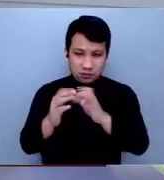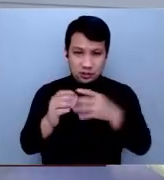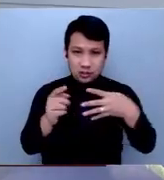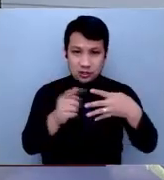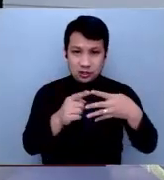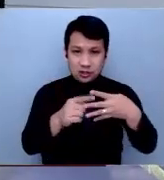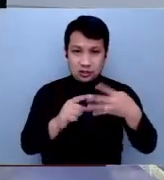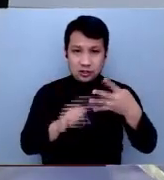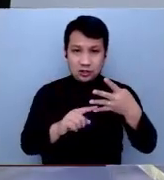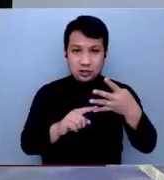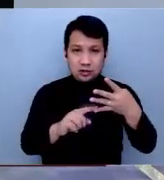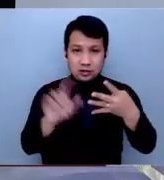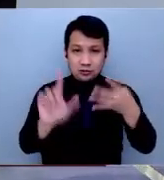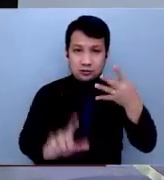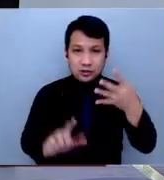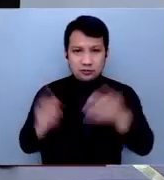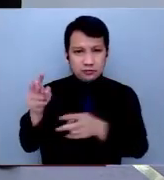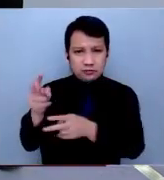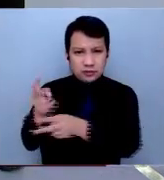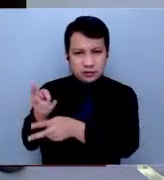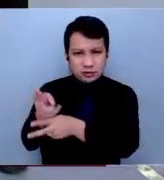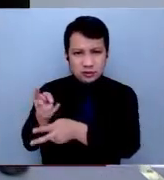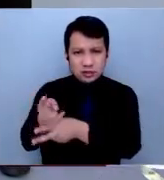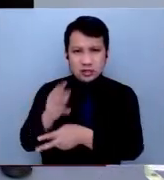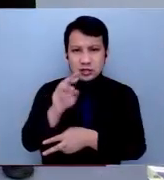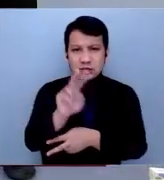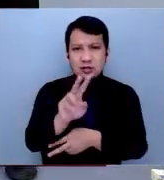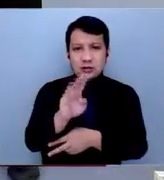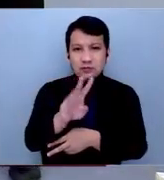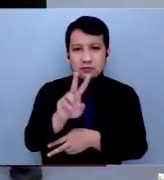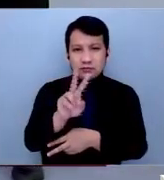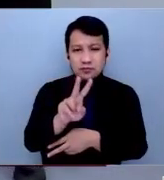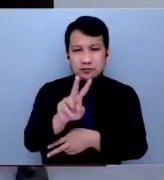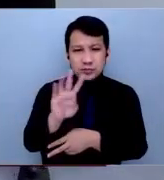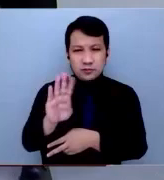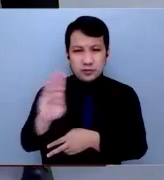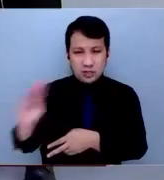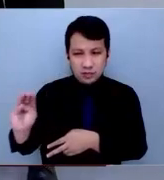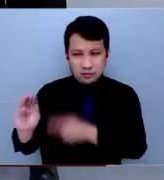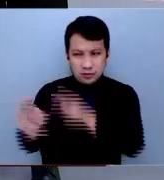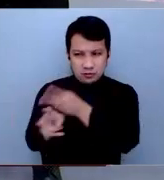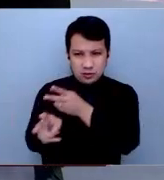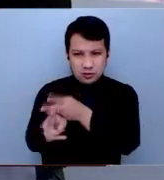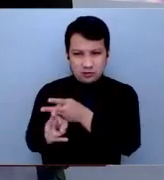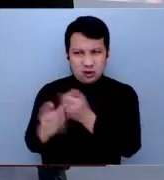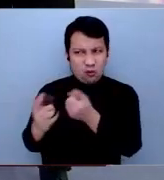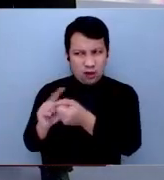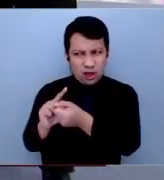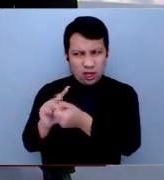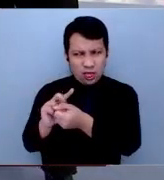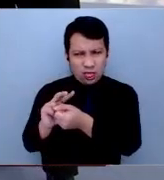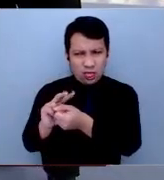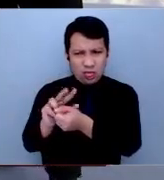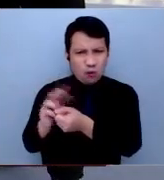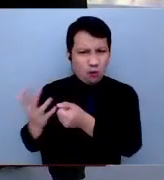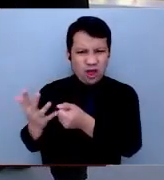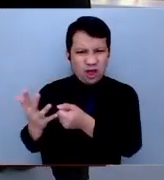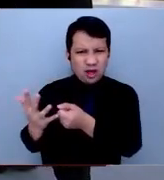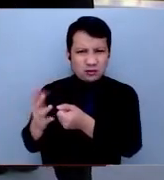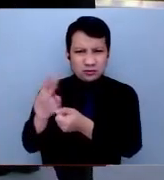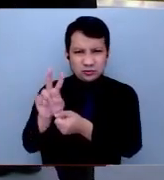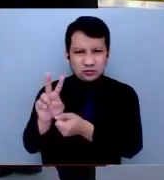ay ang variant being monitored or VBM kung saan ang mutation ng virus ay wala namang imminent risk to public